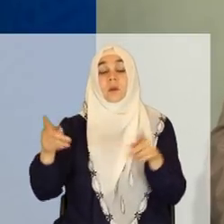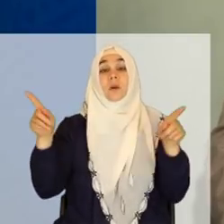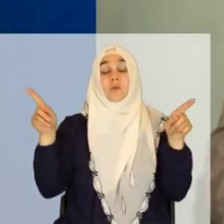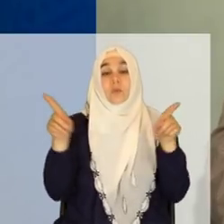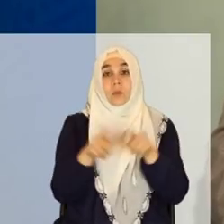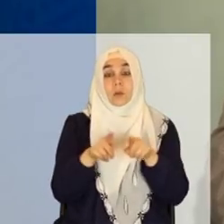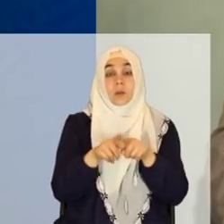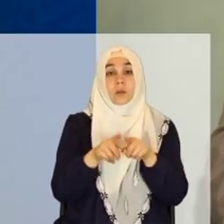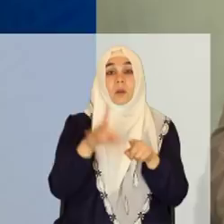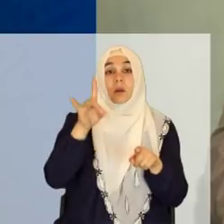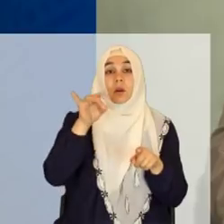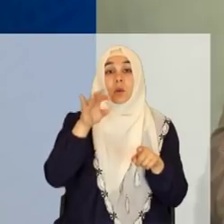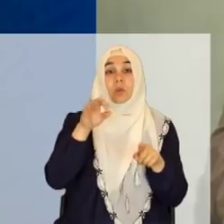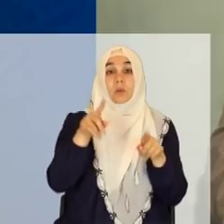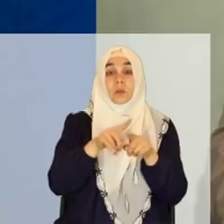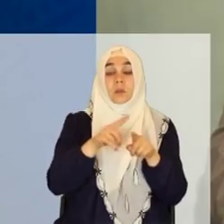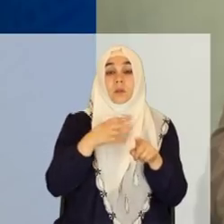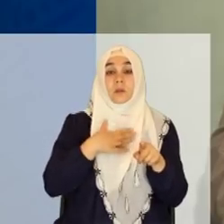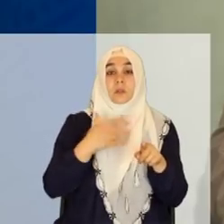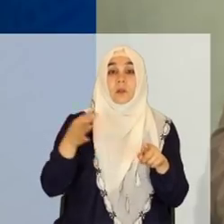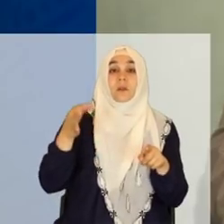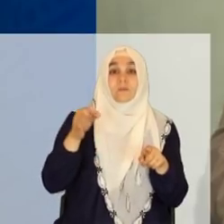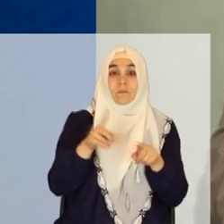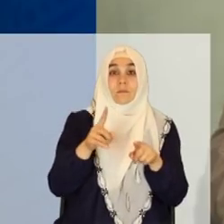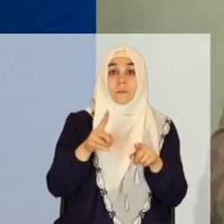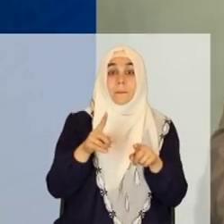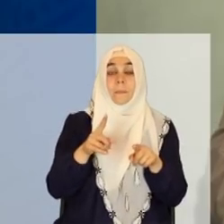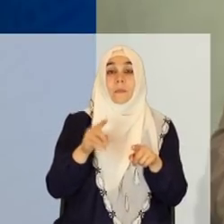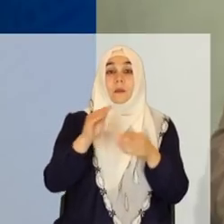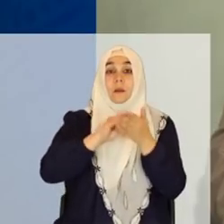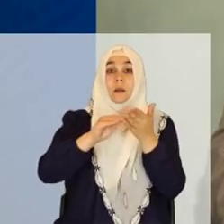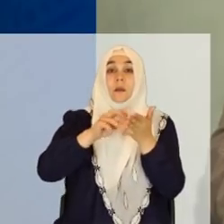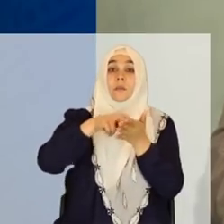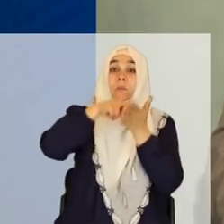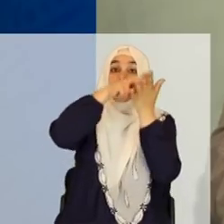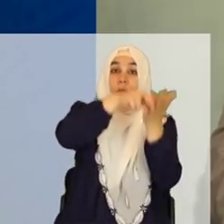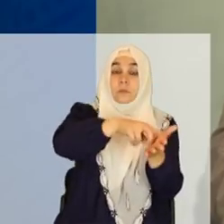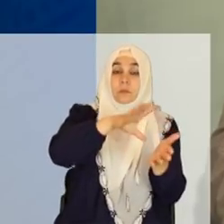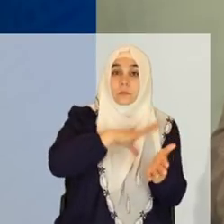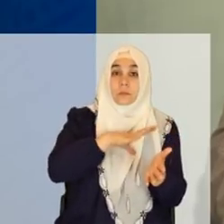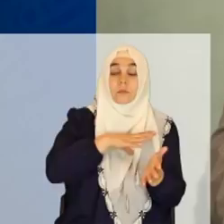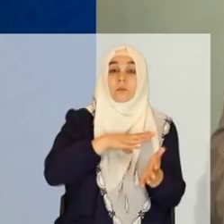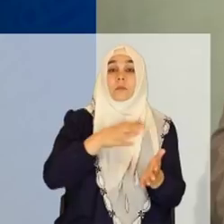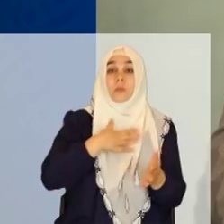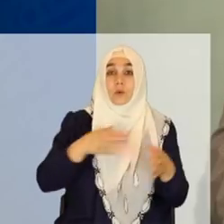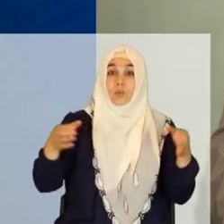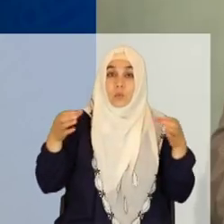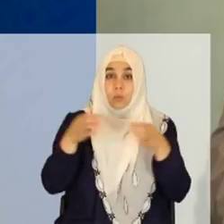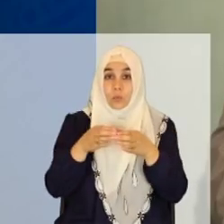Undan keyin robitaga bizi tashkilotimizga xat yozgan. Biz shu